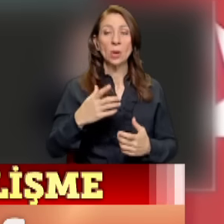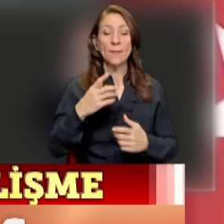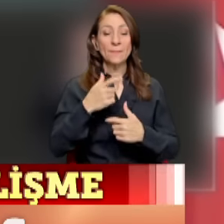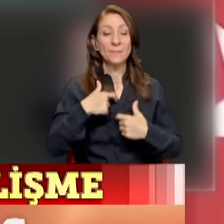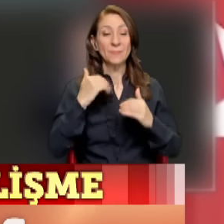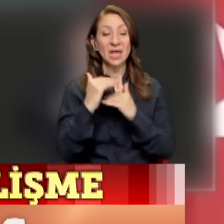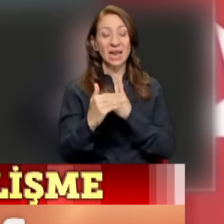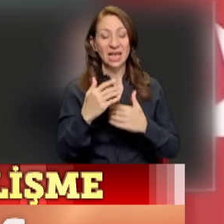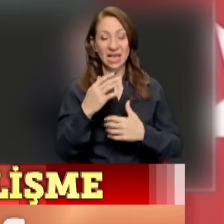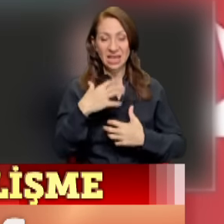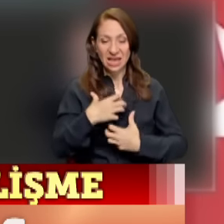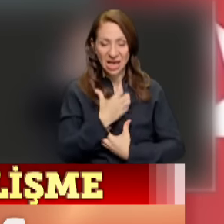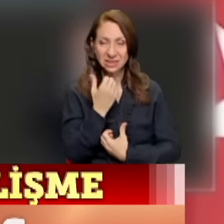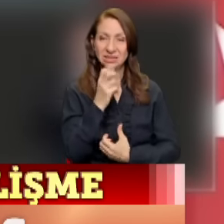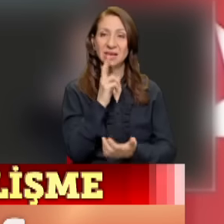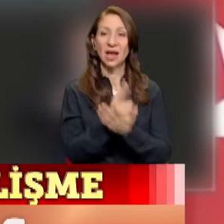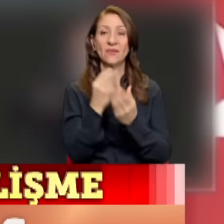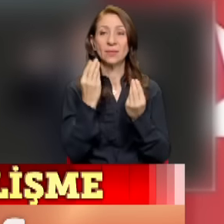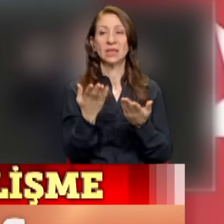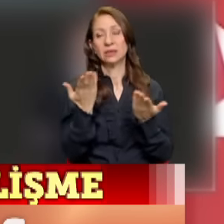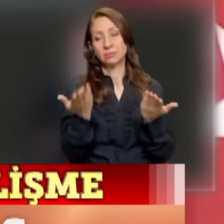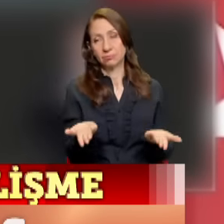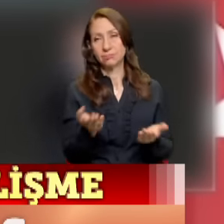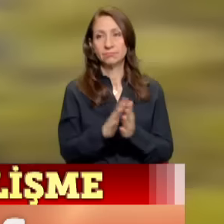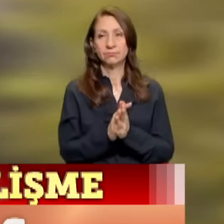milli yas ilan edilmesini